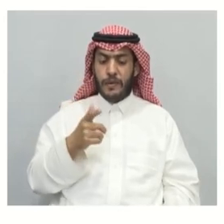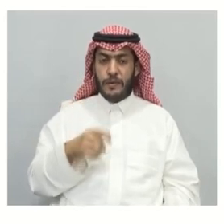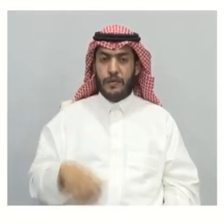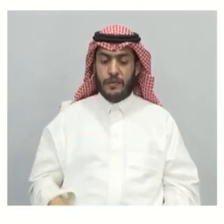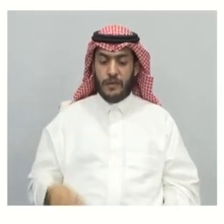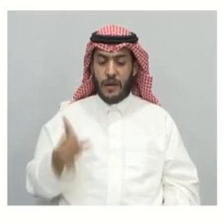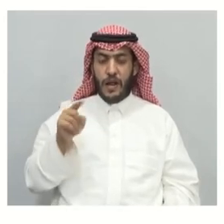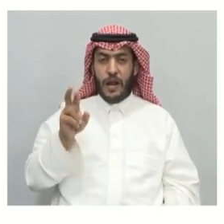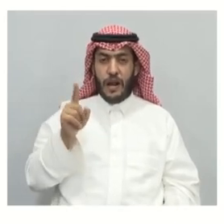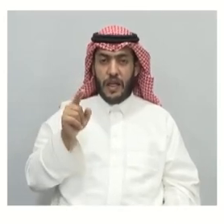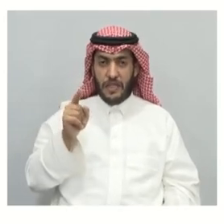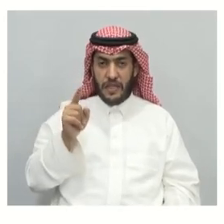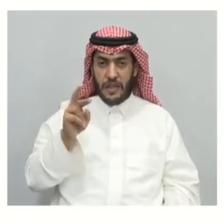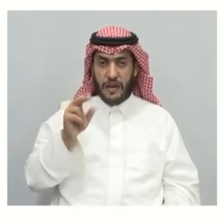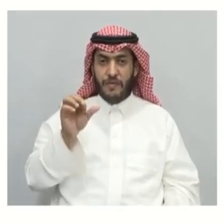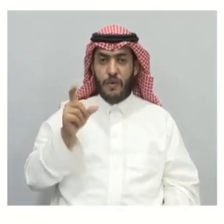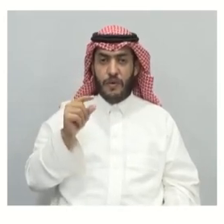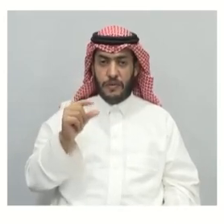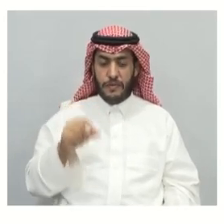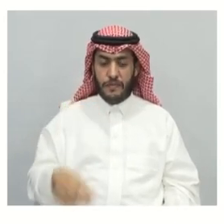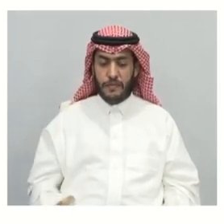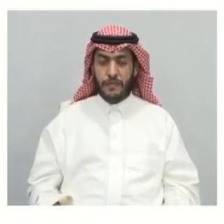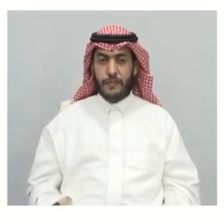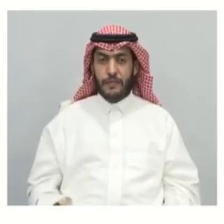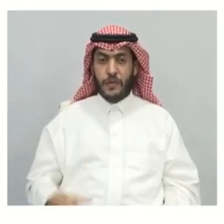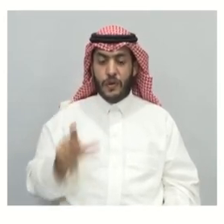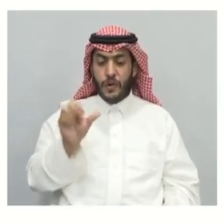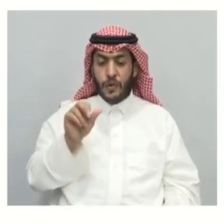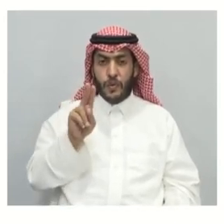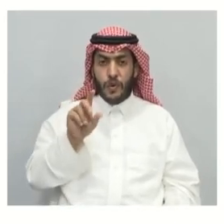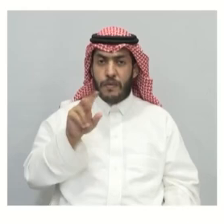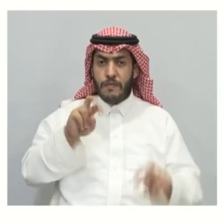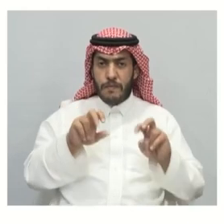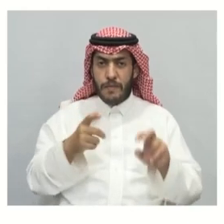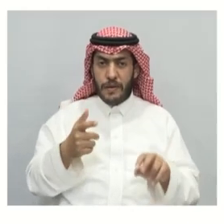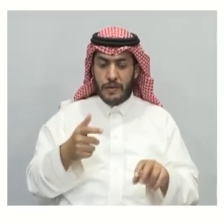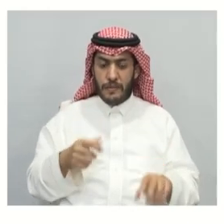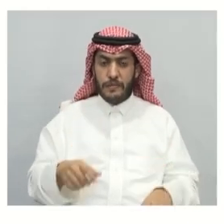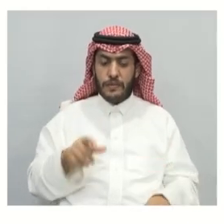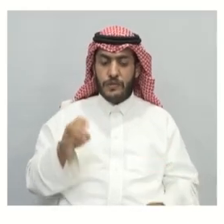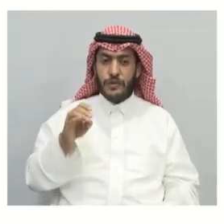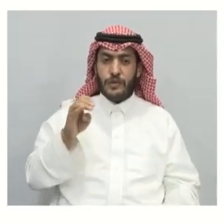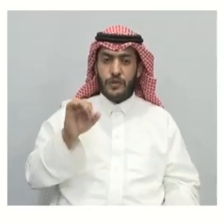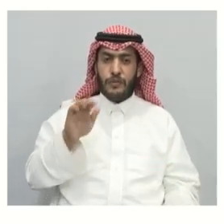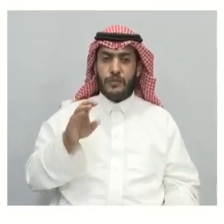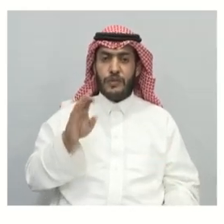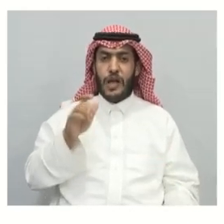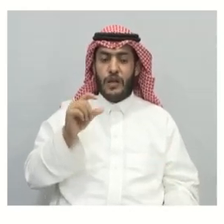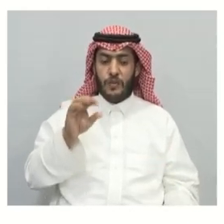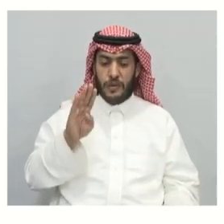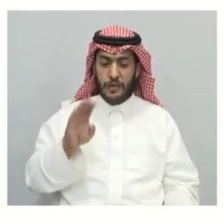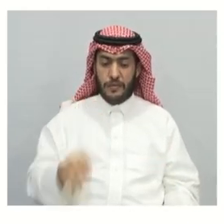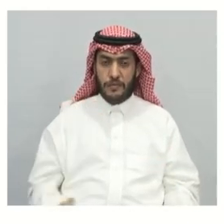هو رذ فورد اللي هو رذر فورد بينما النيترون مين اللي اكتشفه يا شباب اللي هو جيمس شادوك